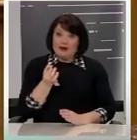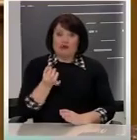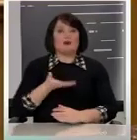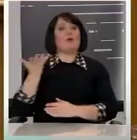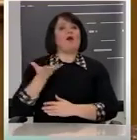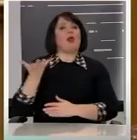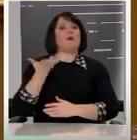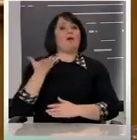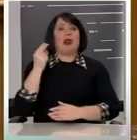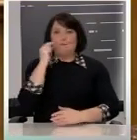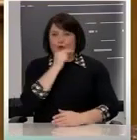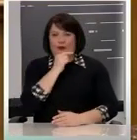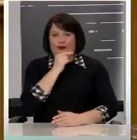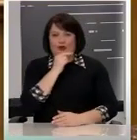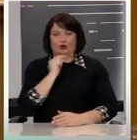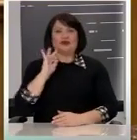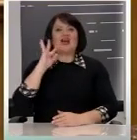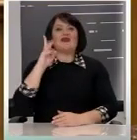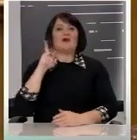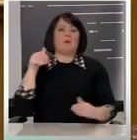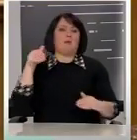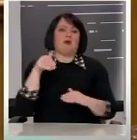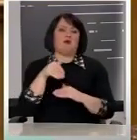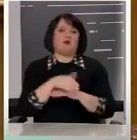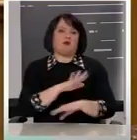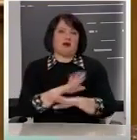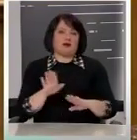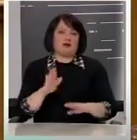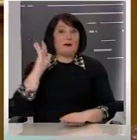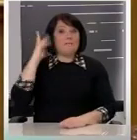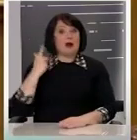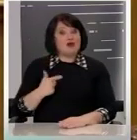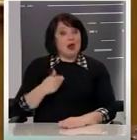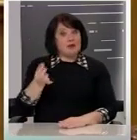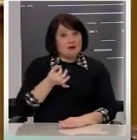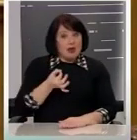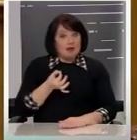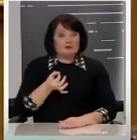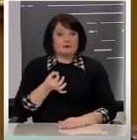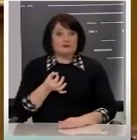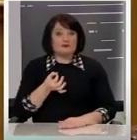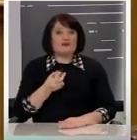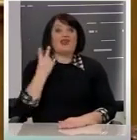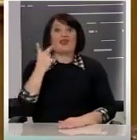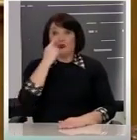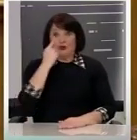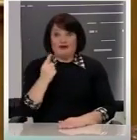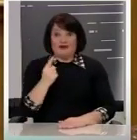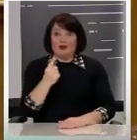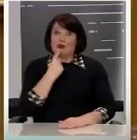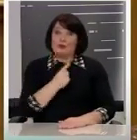του κύριου Τσίπρα κάθε μέρα καταραίει. Η κυρία Μπακογιάννη μας είπε στις 2 Νοεμβρίου